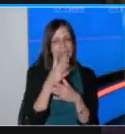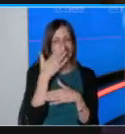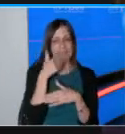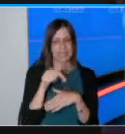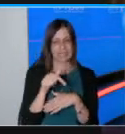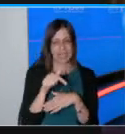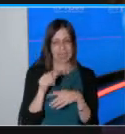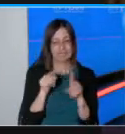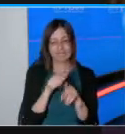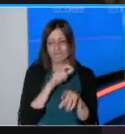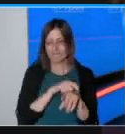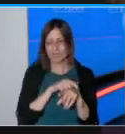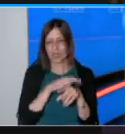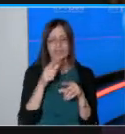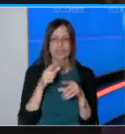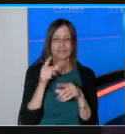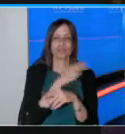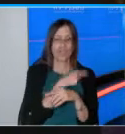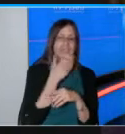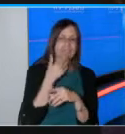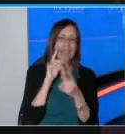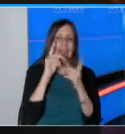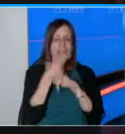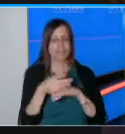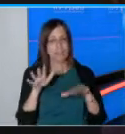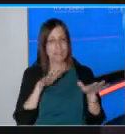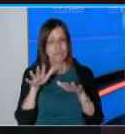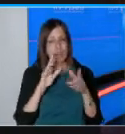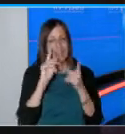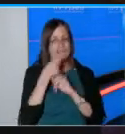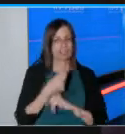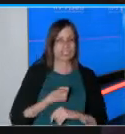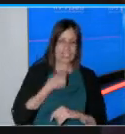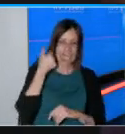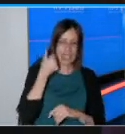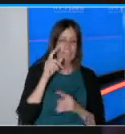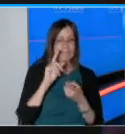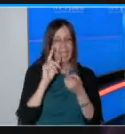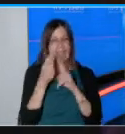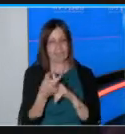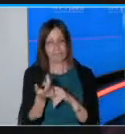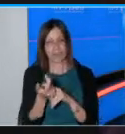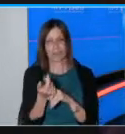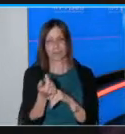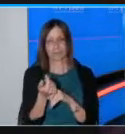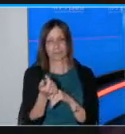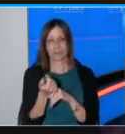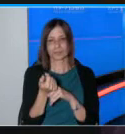ישראל. משטרת ישראל החליפה ממשלות, החליפה שרים, החליפה